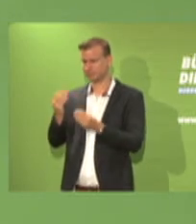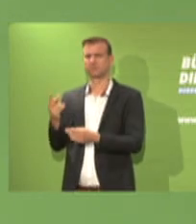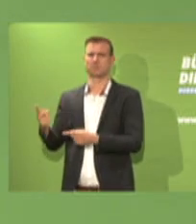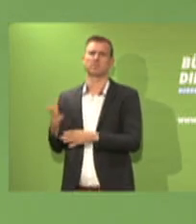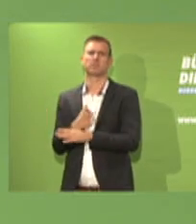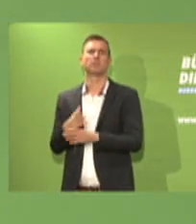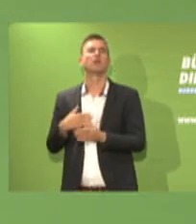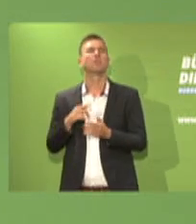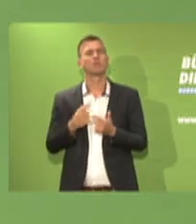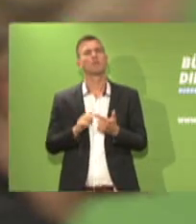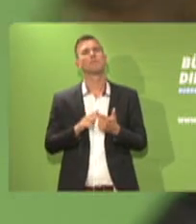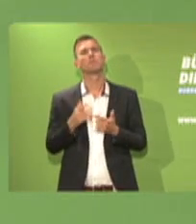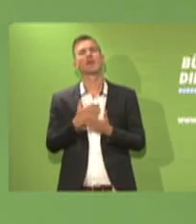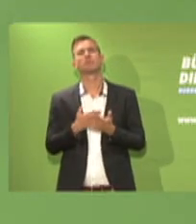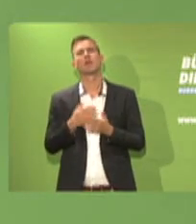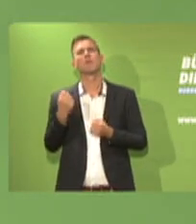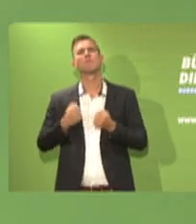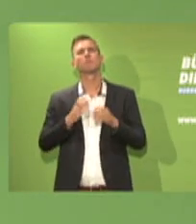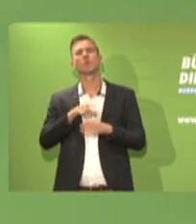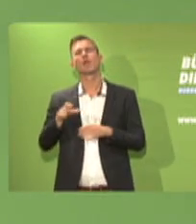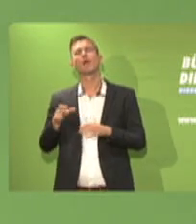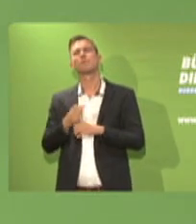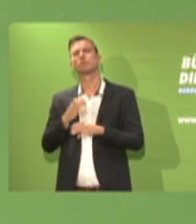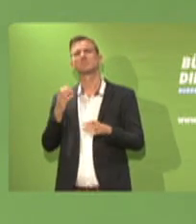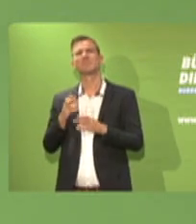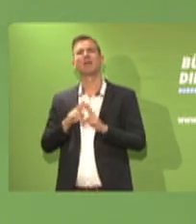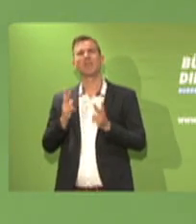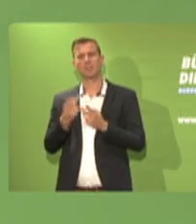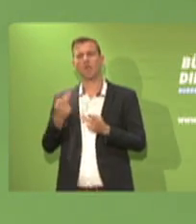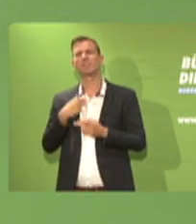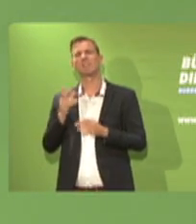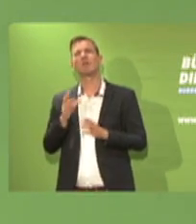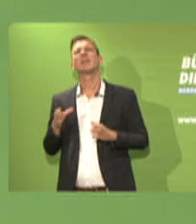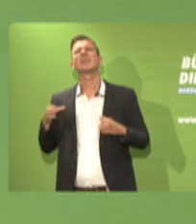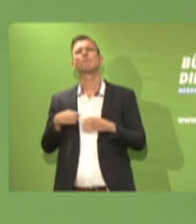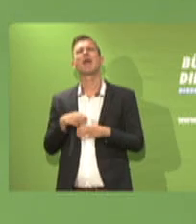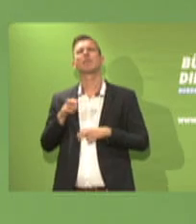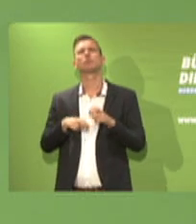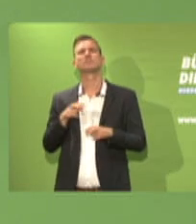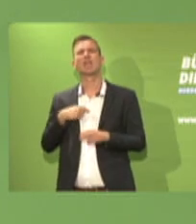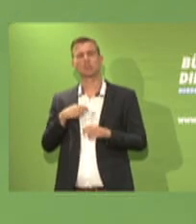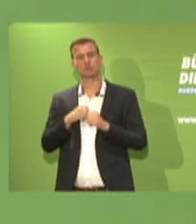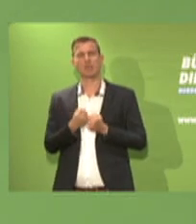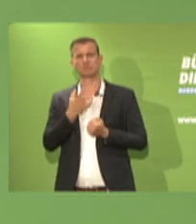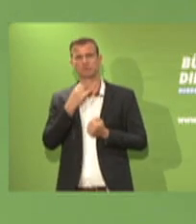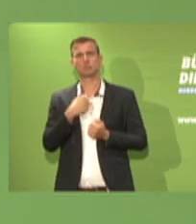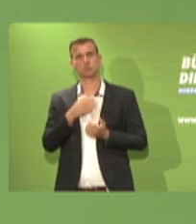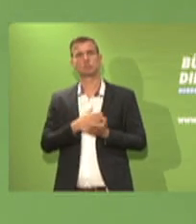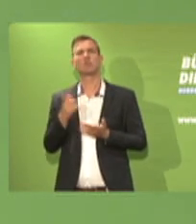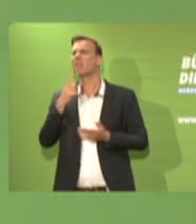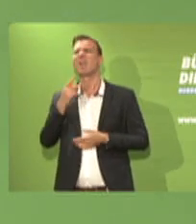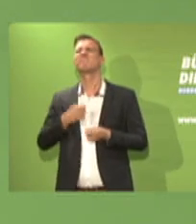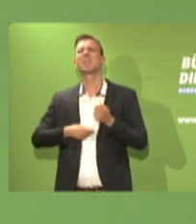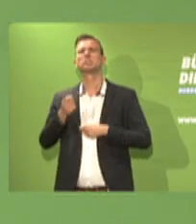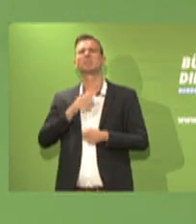Weiteres Beispiel: Unser Bürgerbusverein hat lange um den Status der Gemeinnützigkeit kämpfen müssen, denn wir galten als